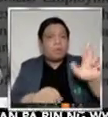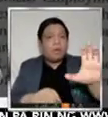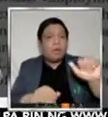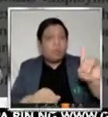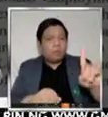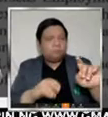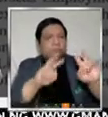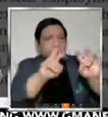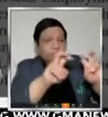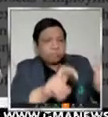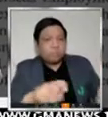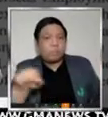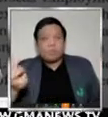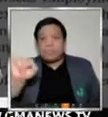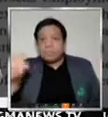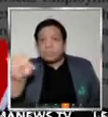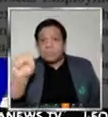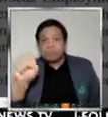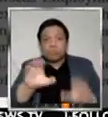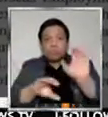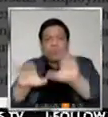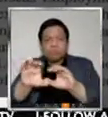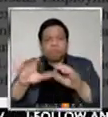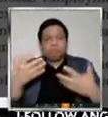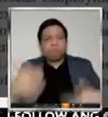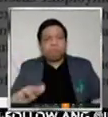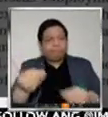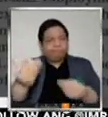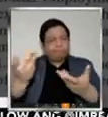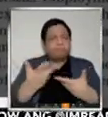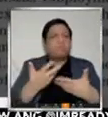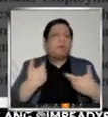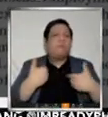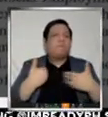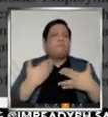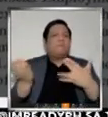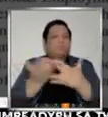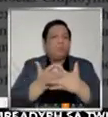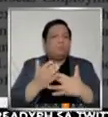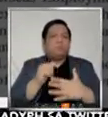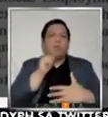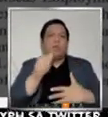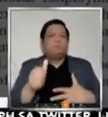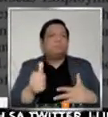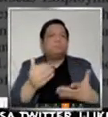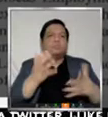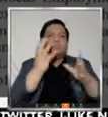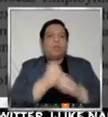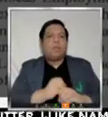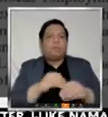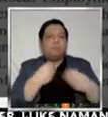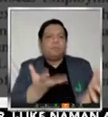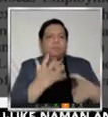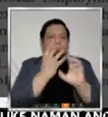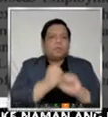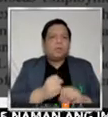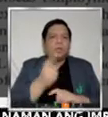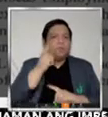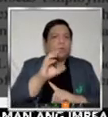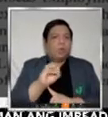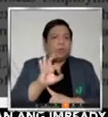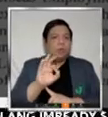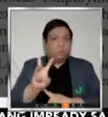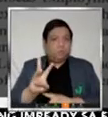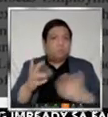JS Contractor Incorporated, na iparating na sa kanila ang reklamong hindi napapasahod ng Arcad ang mga OFW. Dahil